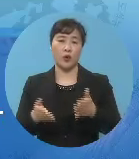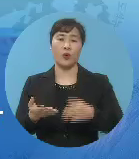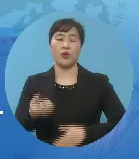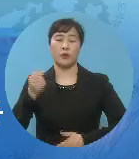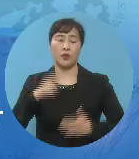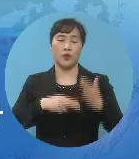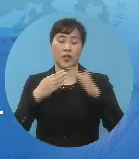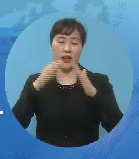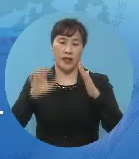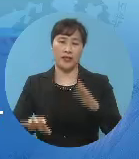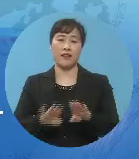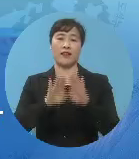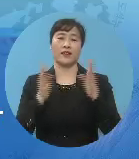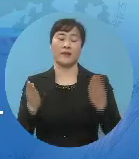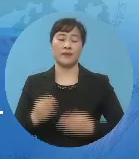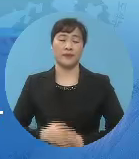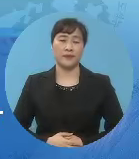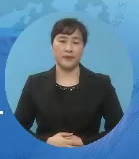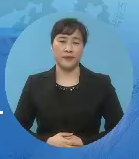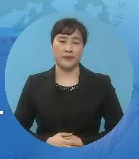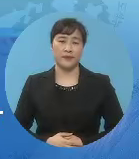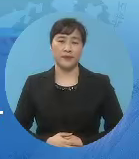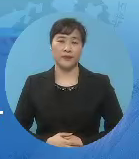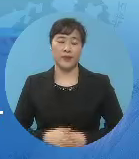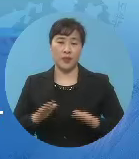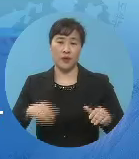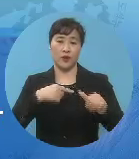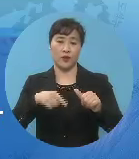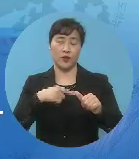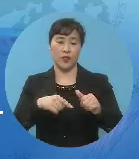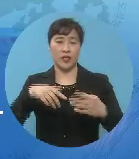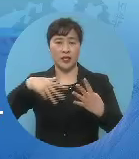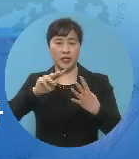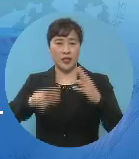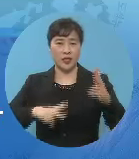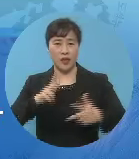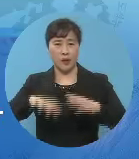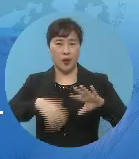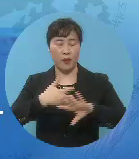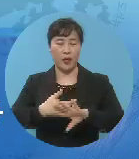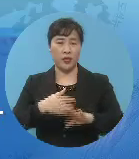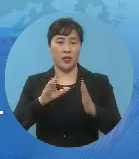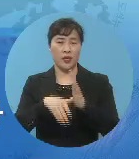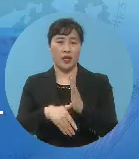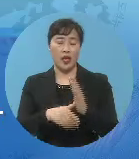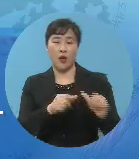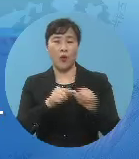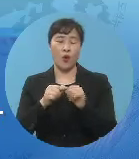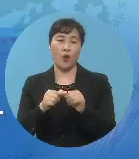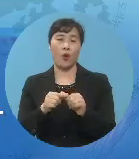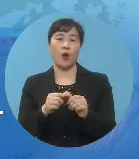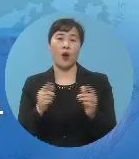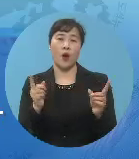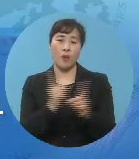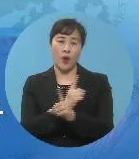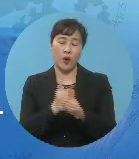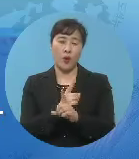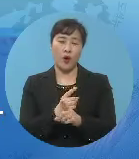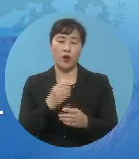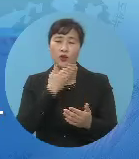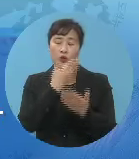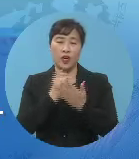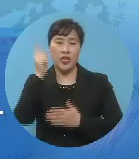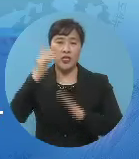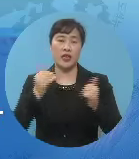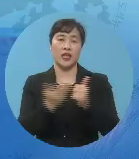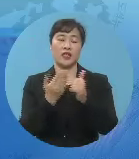전남 도립도서관 다목적 강당에서 열립니다. 이번 강좌는 4차 산업혁명 시대 고용 변화와 핵심 인재 양성 등을